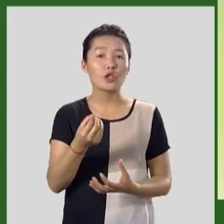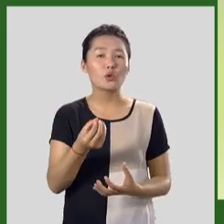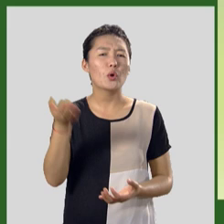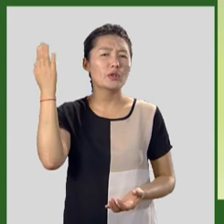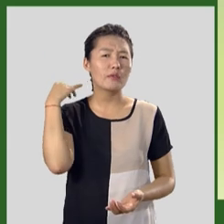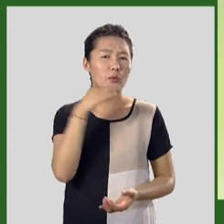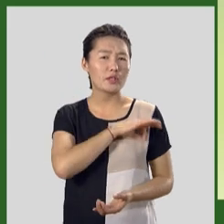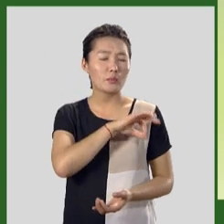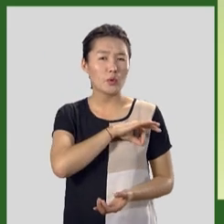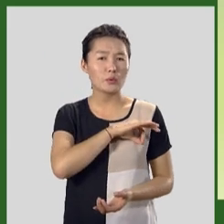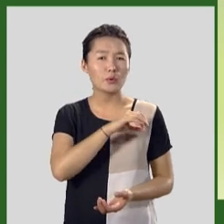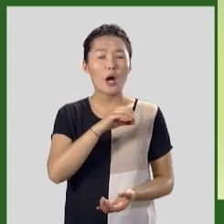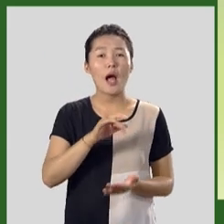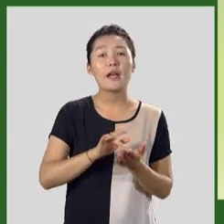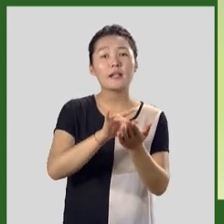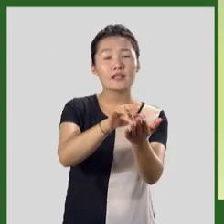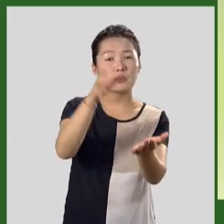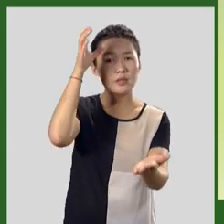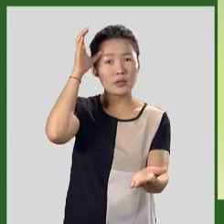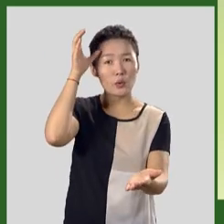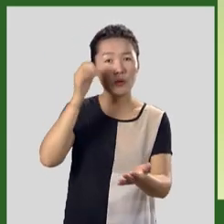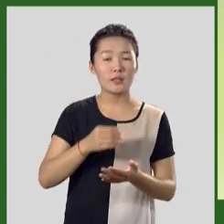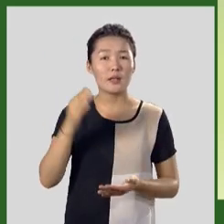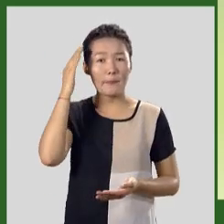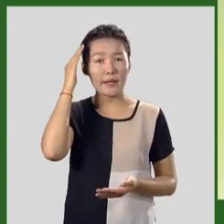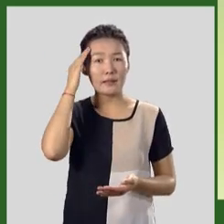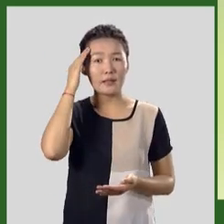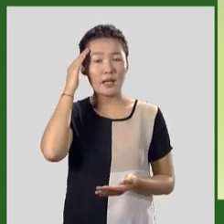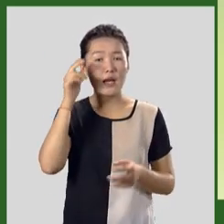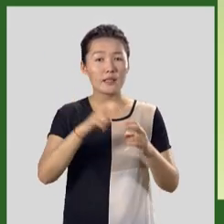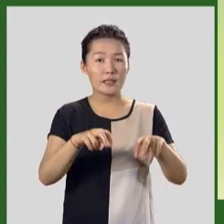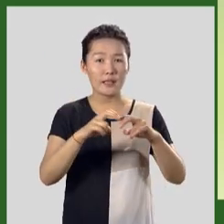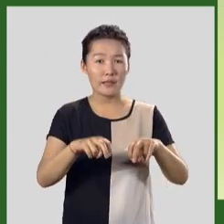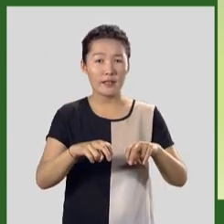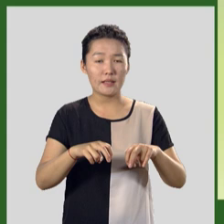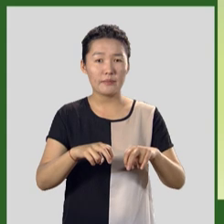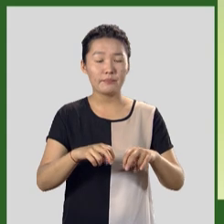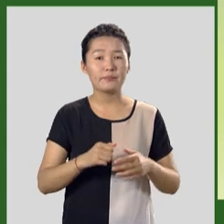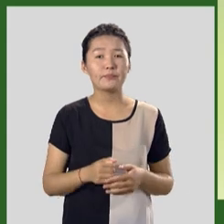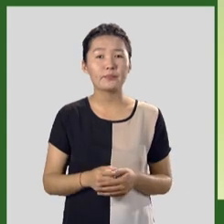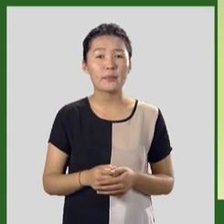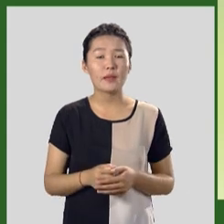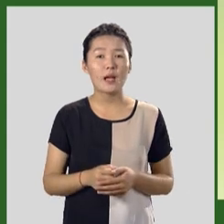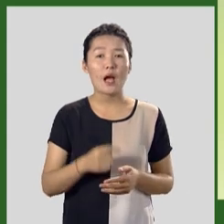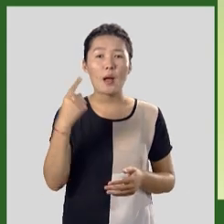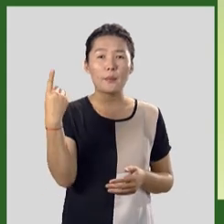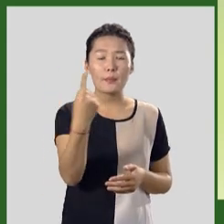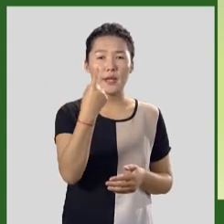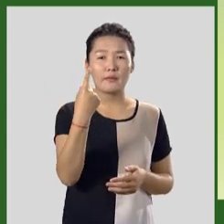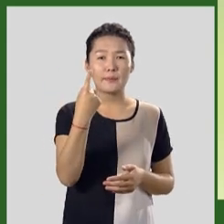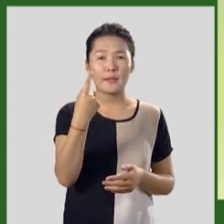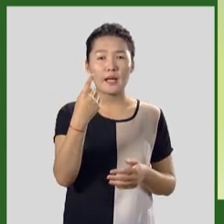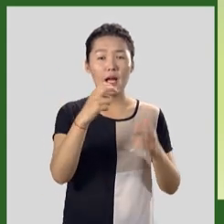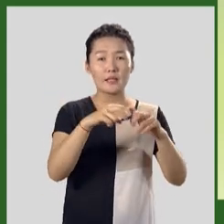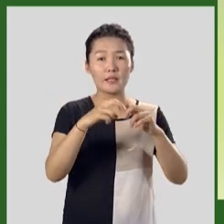географии экспедиционный метод исследования непосредственно той или иной территории. Первыми